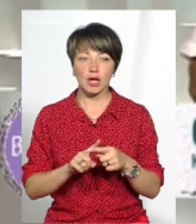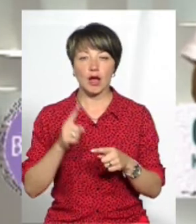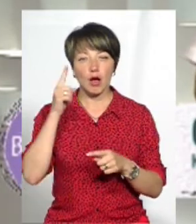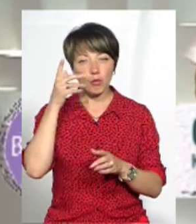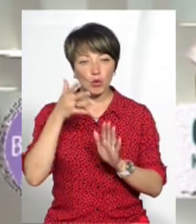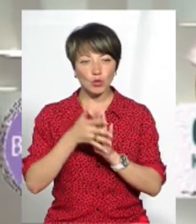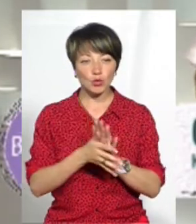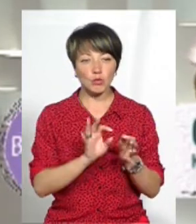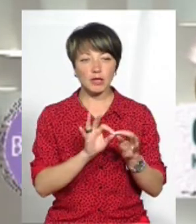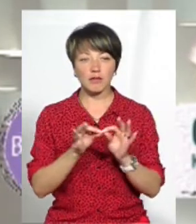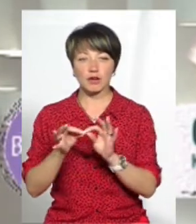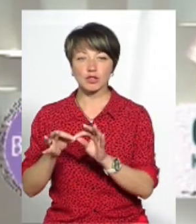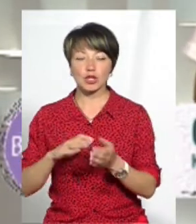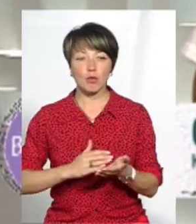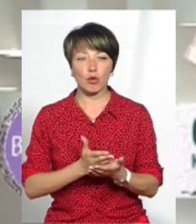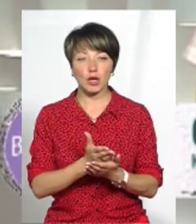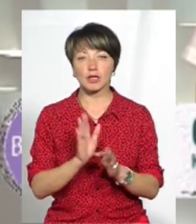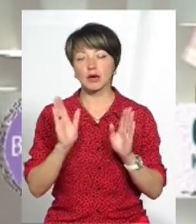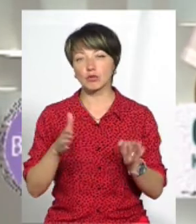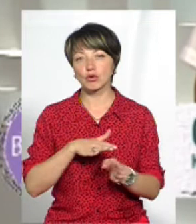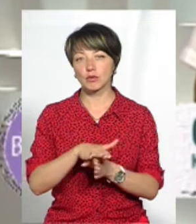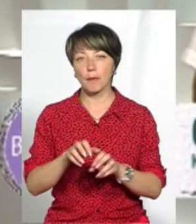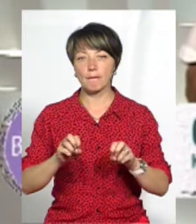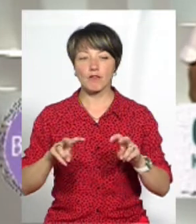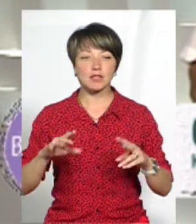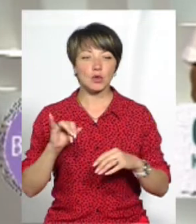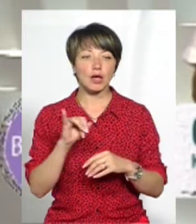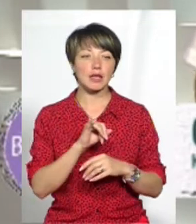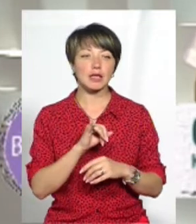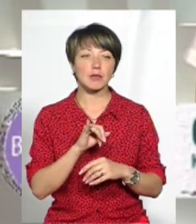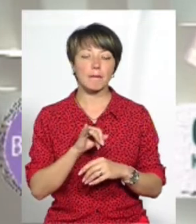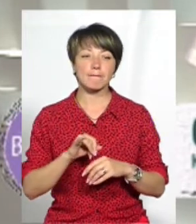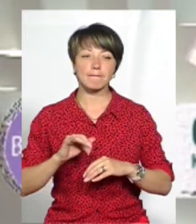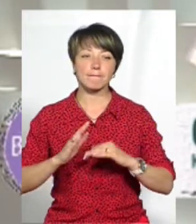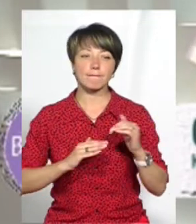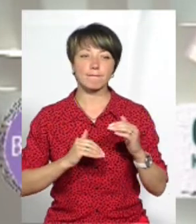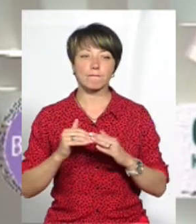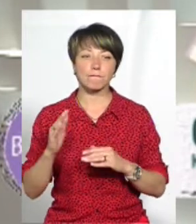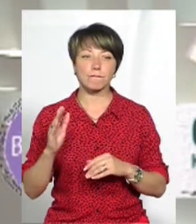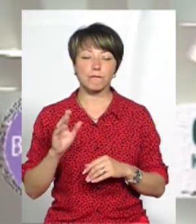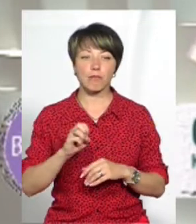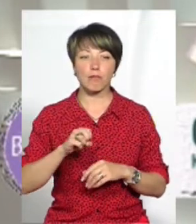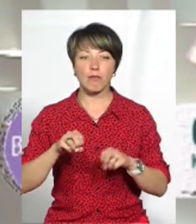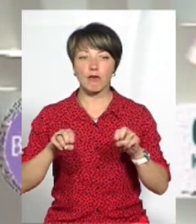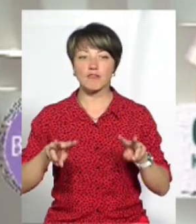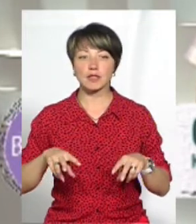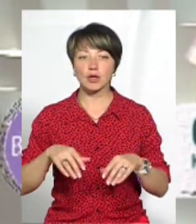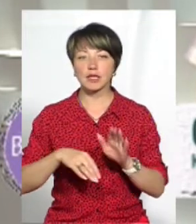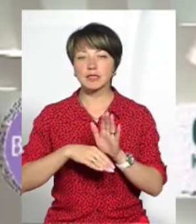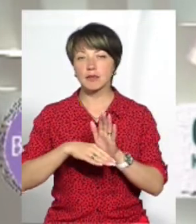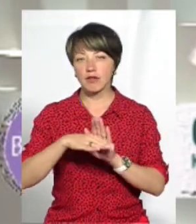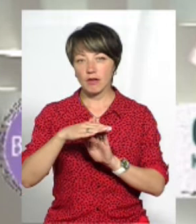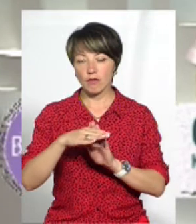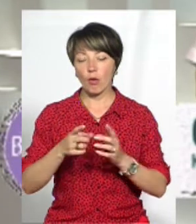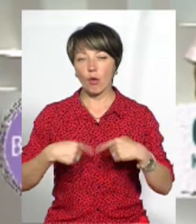продумана, виважена політика, яку будуть реалізовувати професіонали. І професіоналізм в органах державної влади –